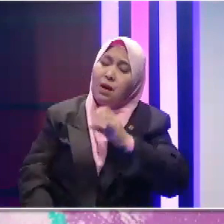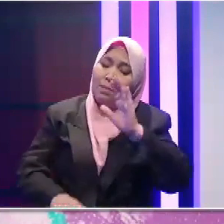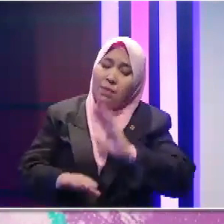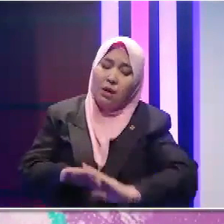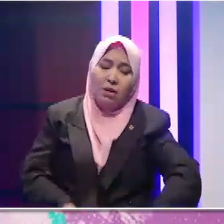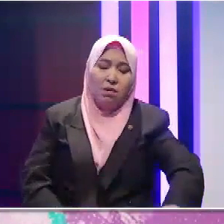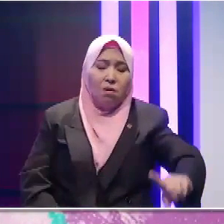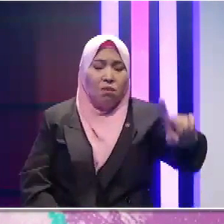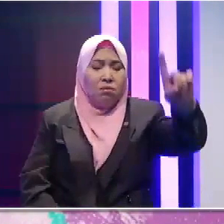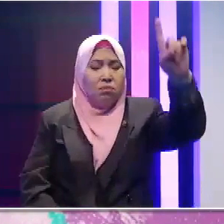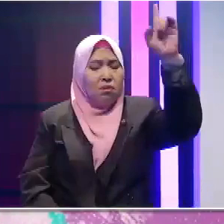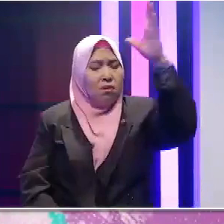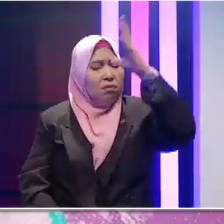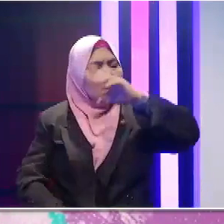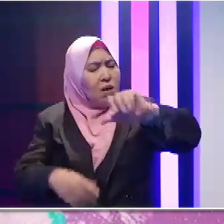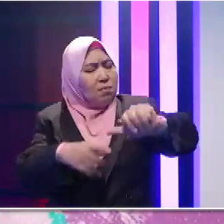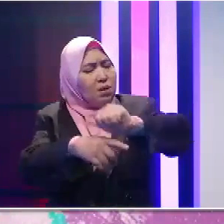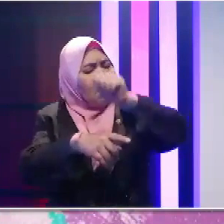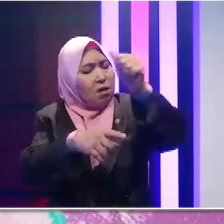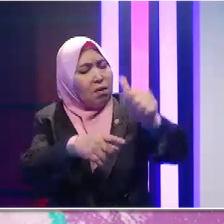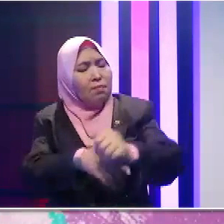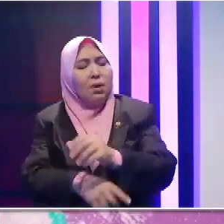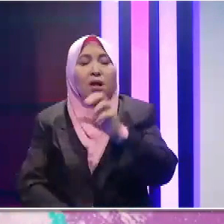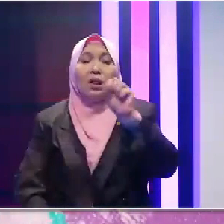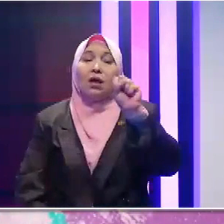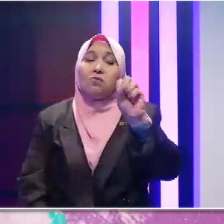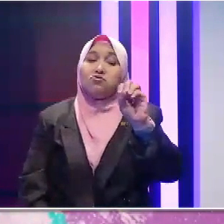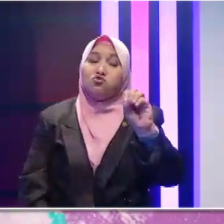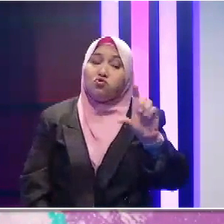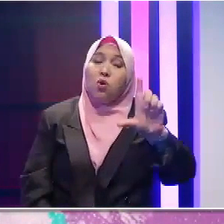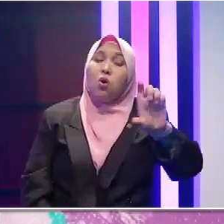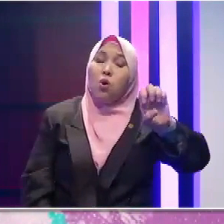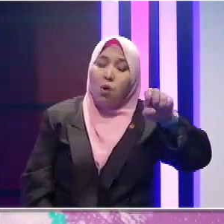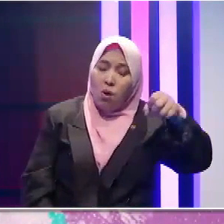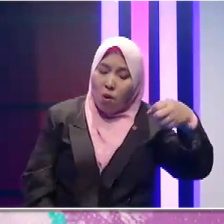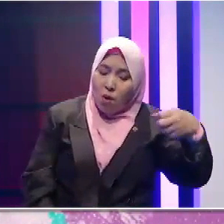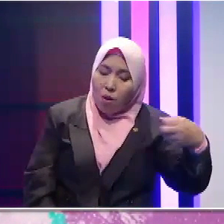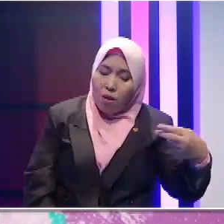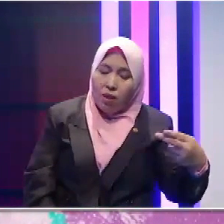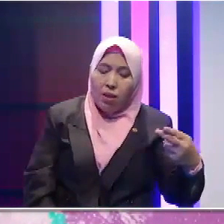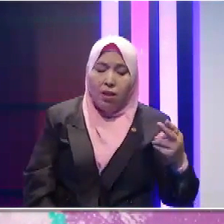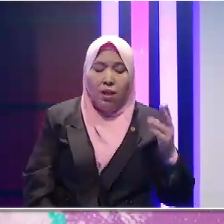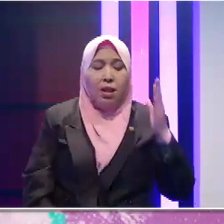بالله ويعمل صالحا